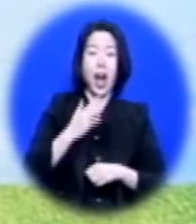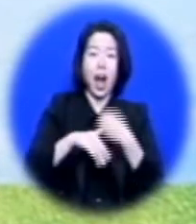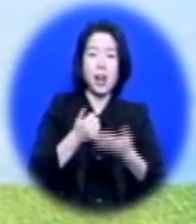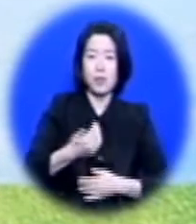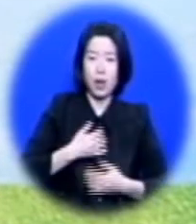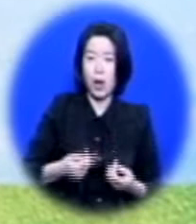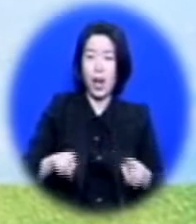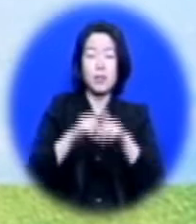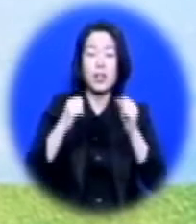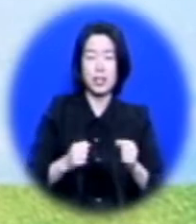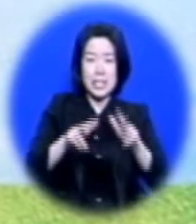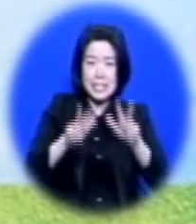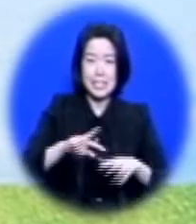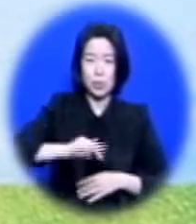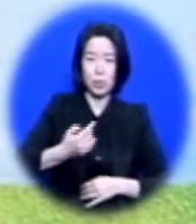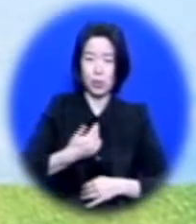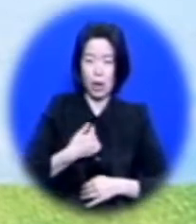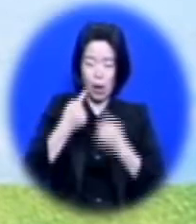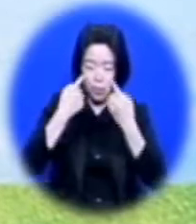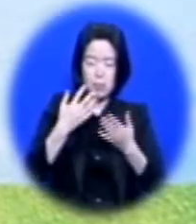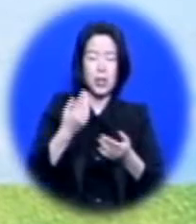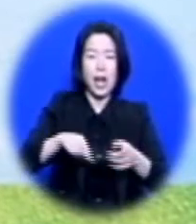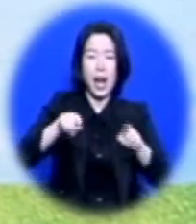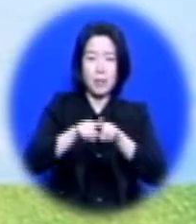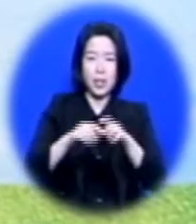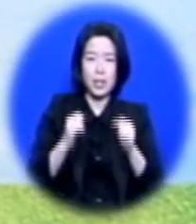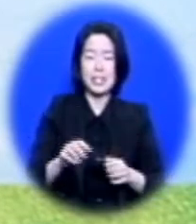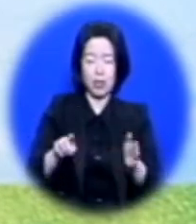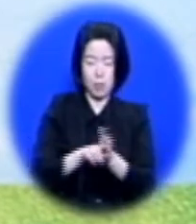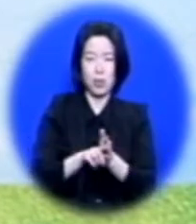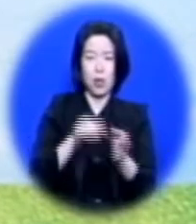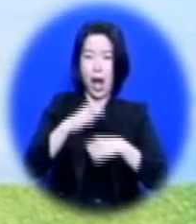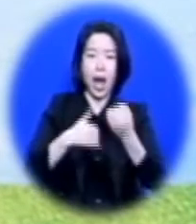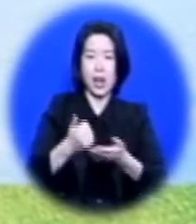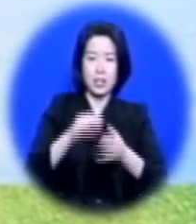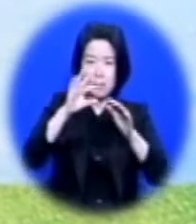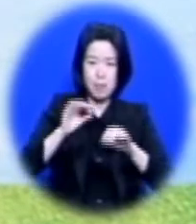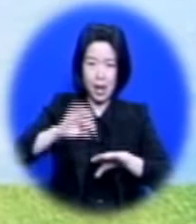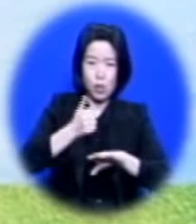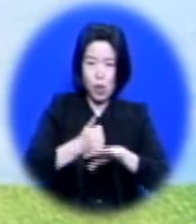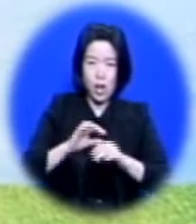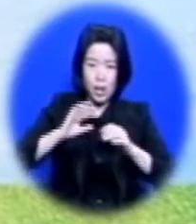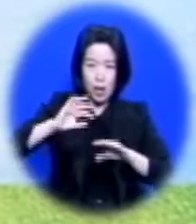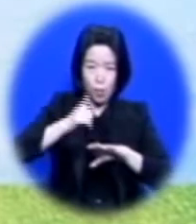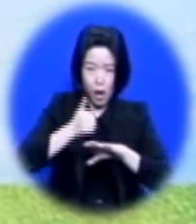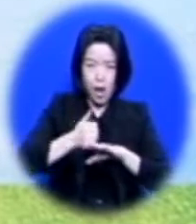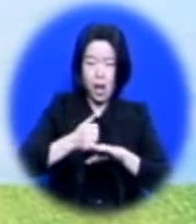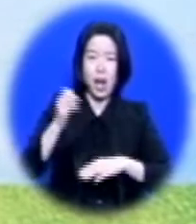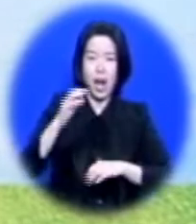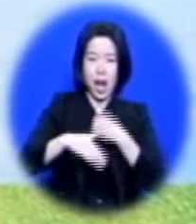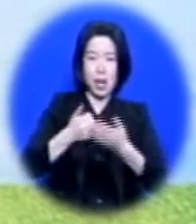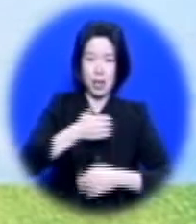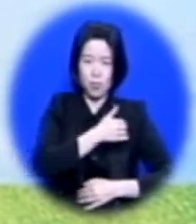함께 계시잖아요 지금도 하나님은 분명히 나와 함께 계신 걸 믿어 하나님은 만왕의 왕이 쓰고 하나님의 눈이 나를